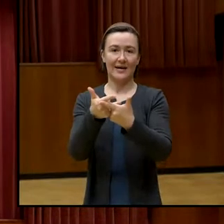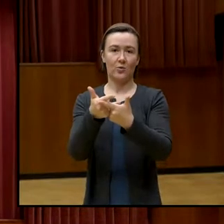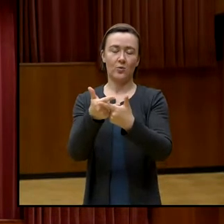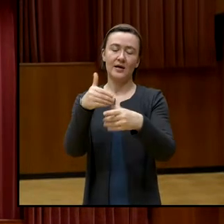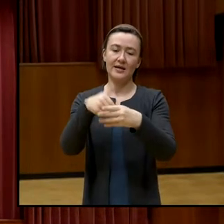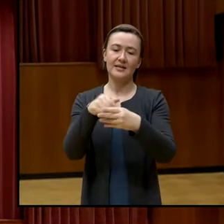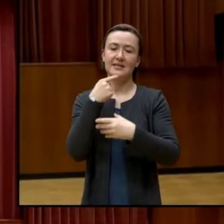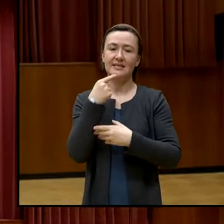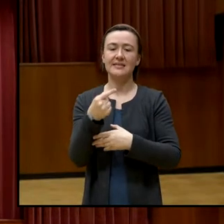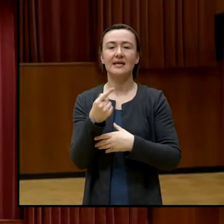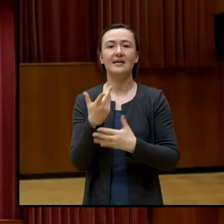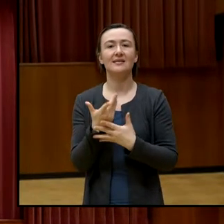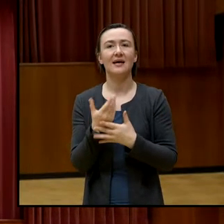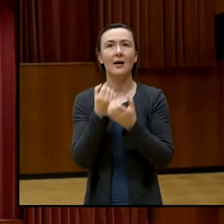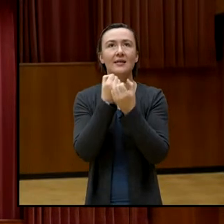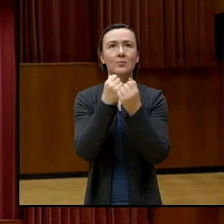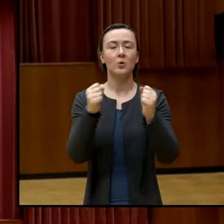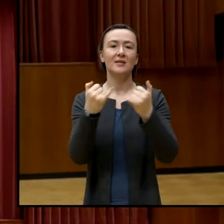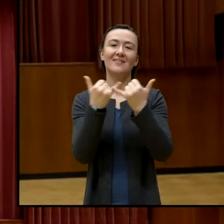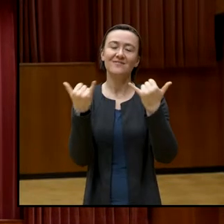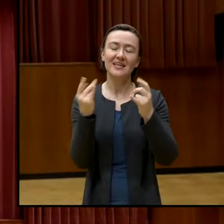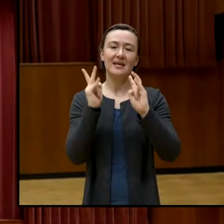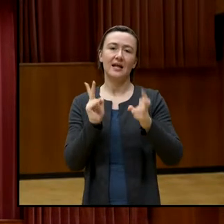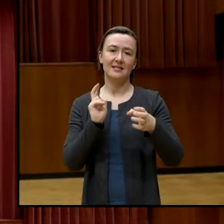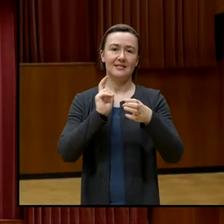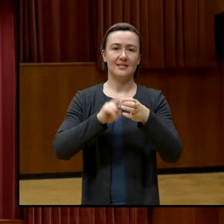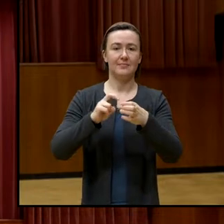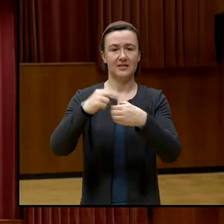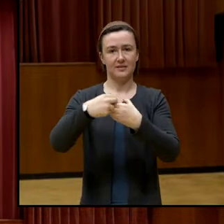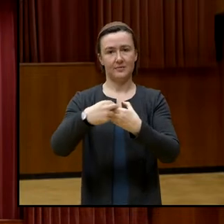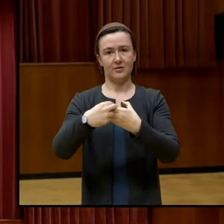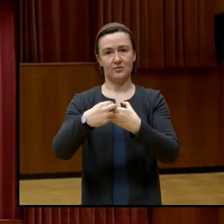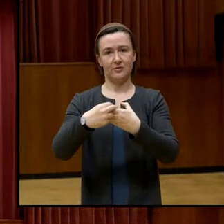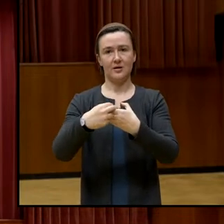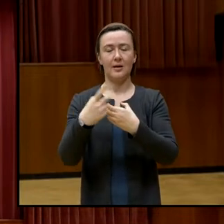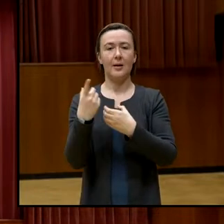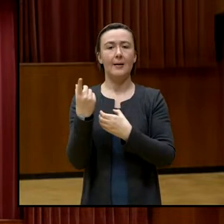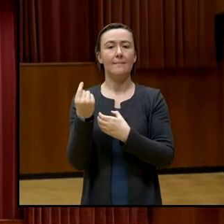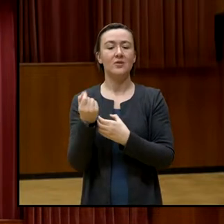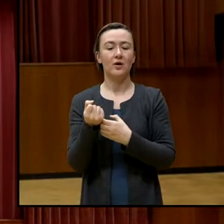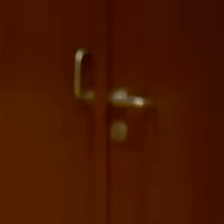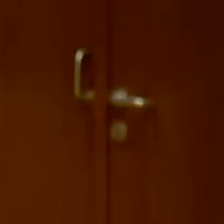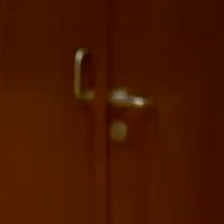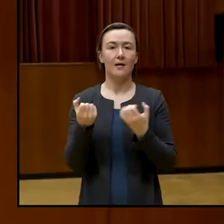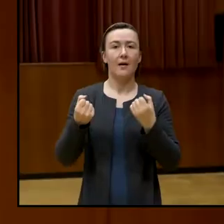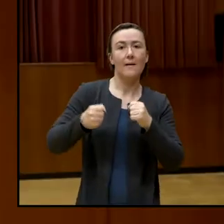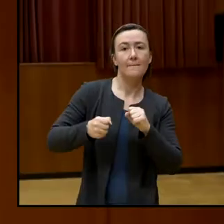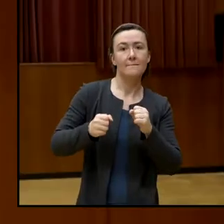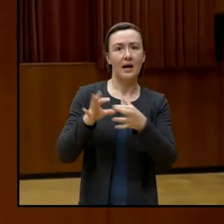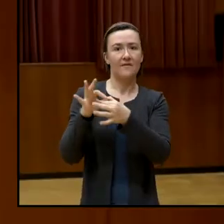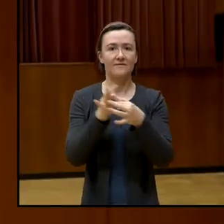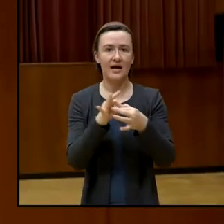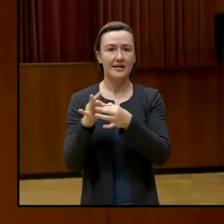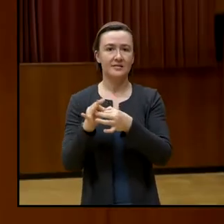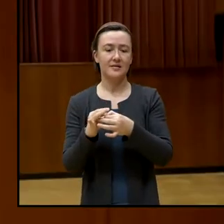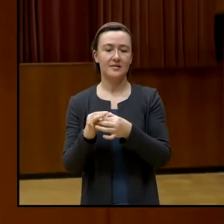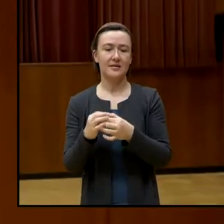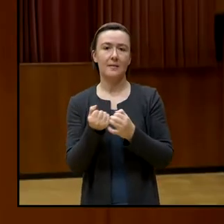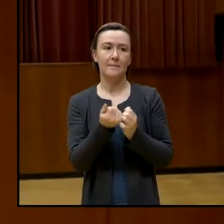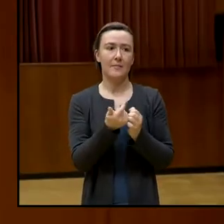eben auch, dass es sich dieser Kontroversität, dieser Mehrdeutigkeit und diesen Machtverhältnissen, die in diesen